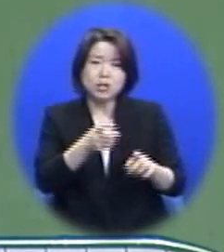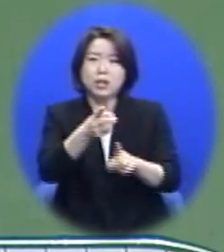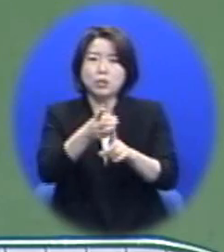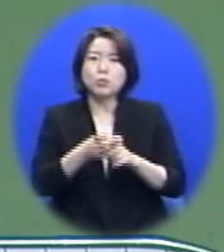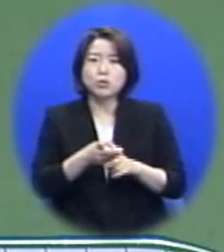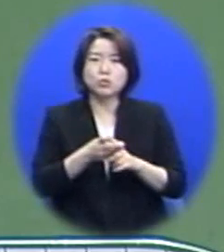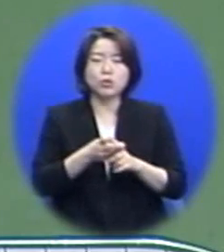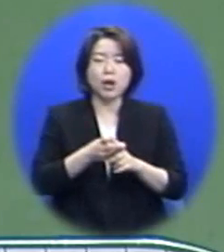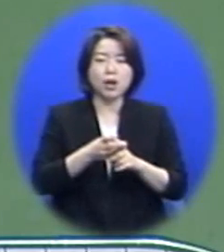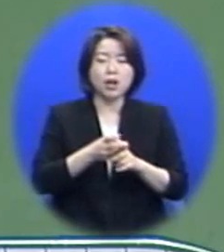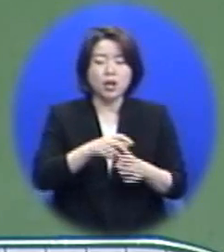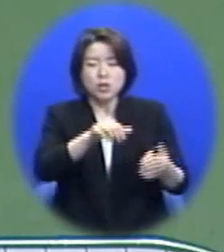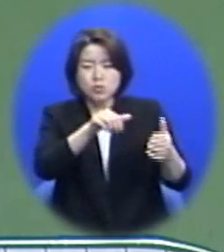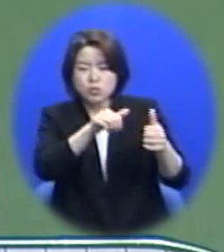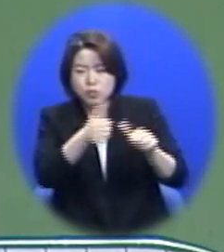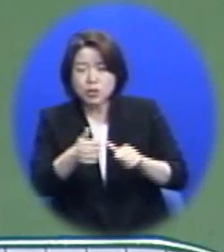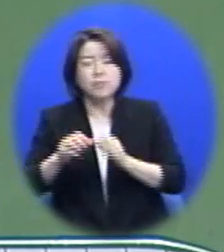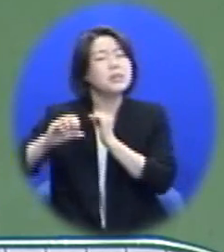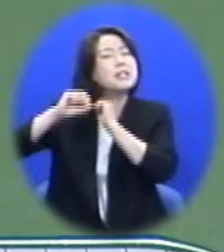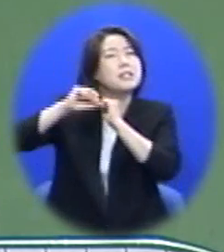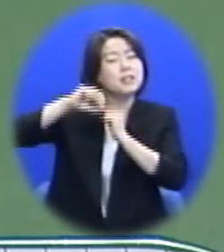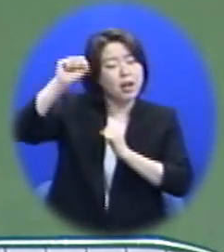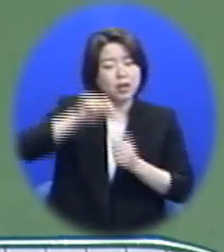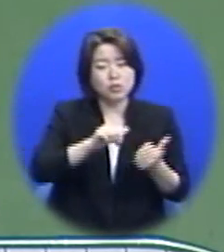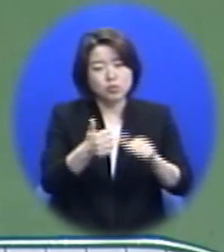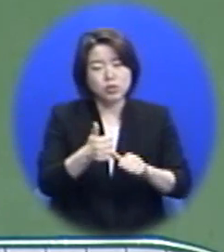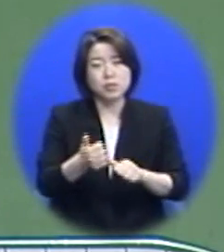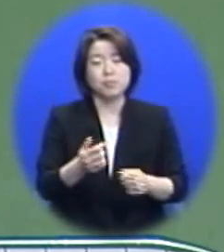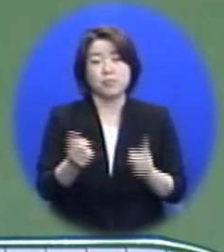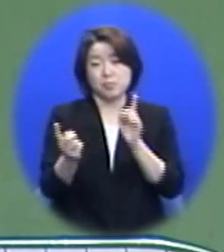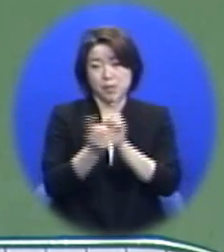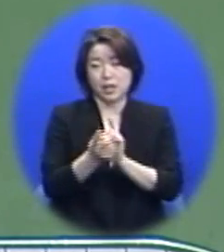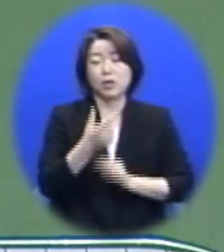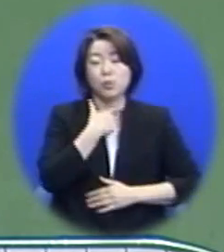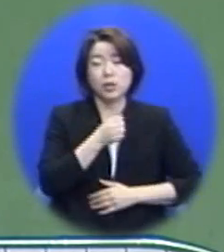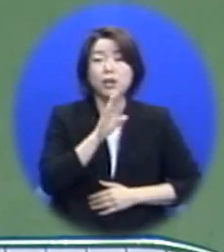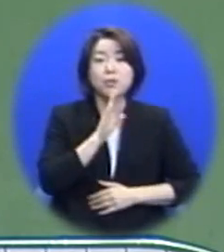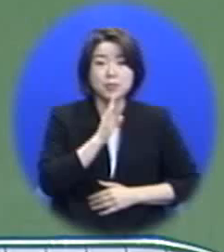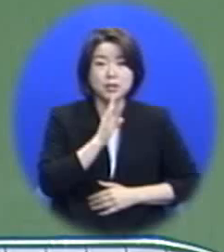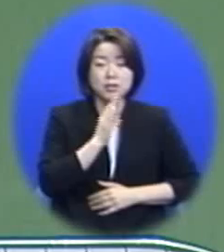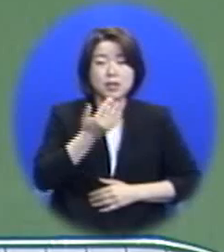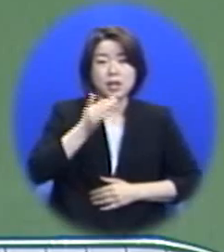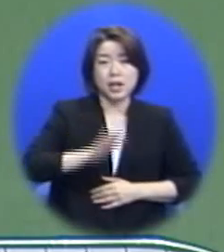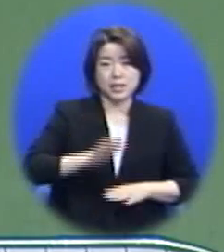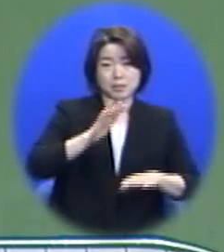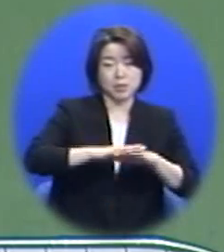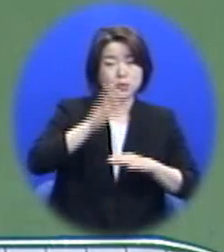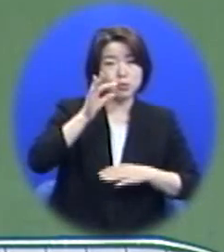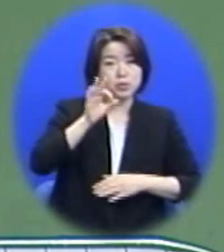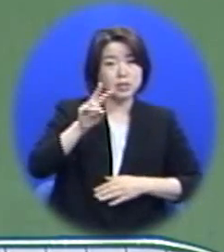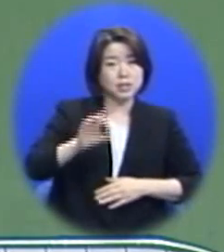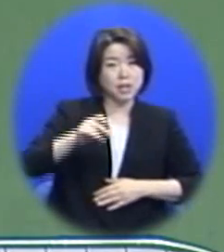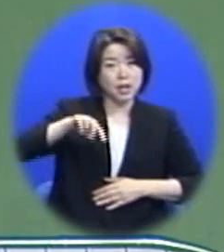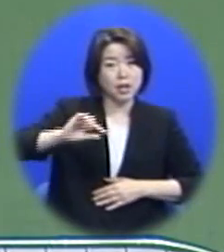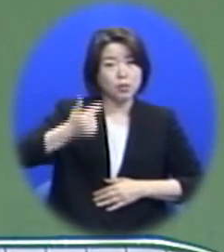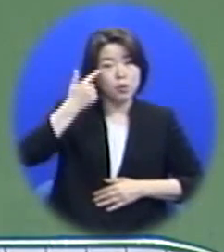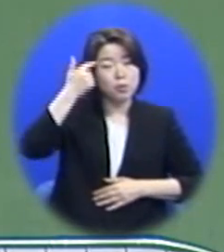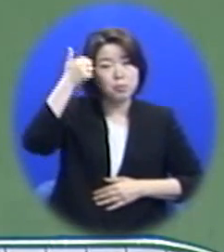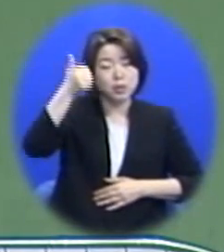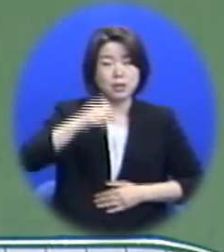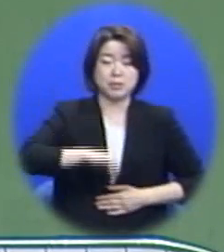사형을 당하는 것이 오히려 원하는 바가 되지 근데 손양훈 목사님은 자기는 악한